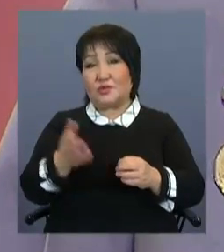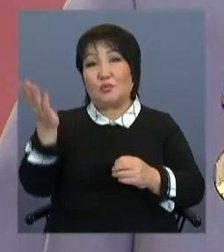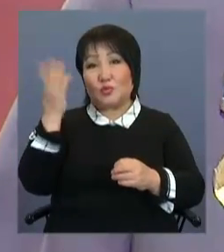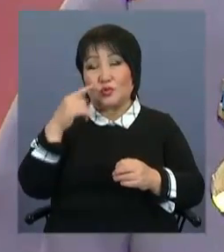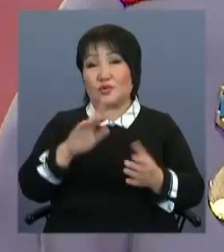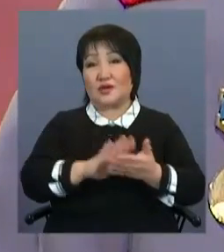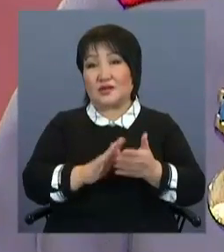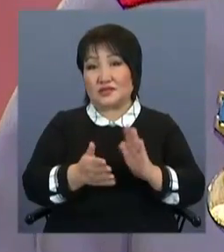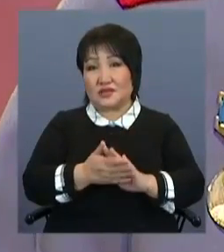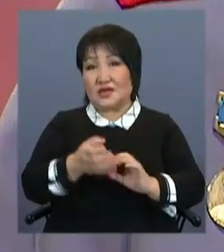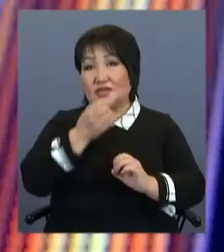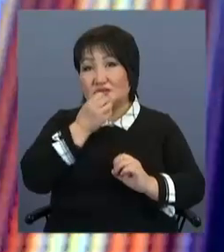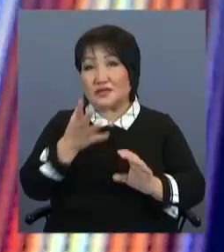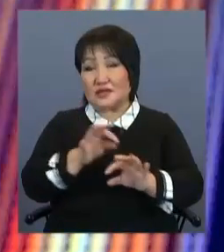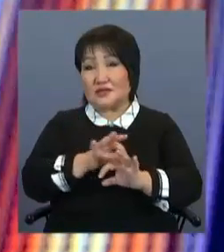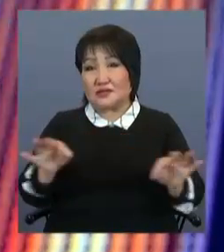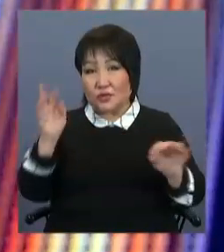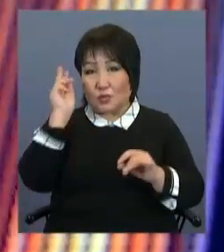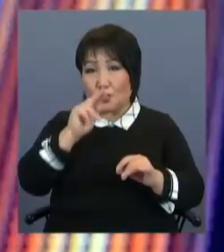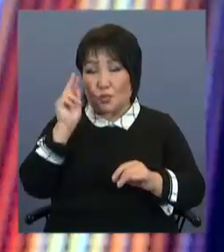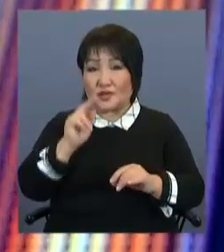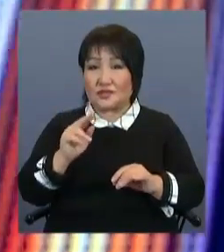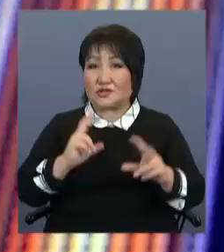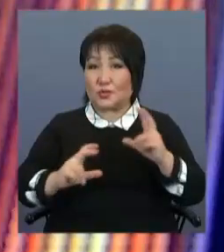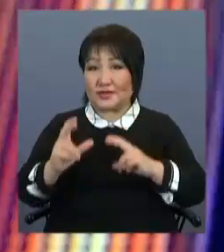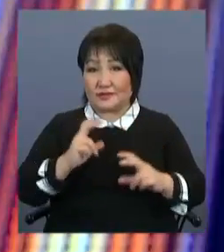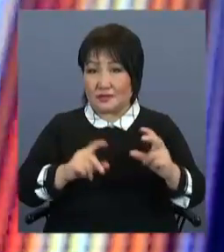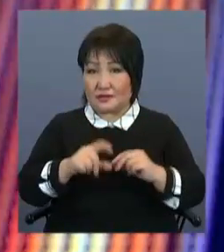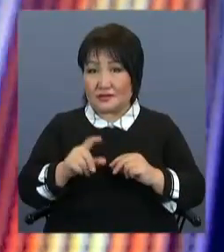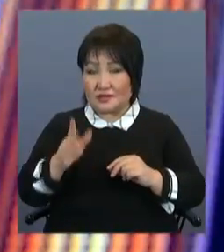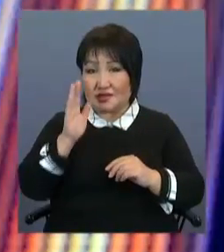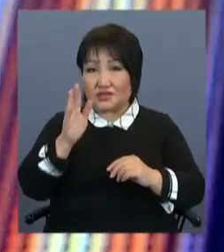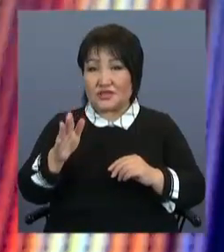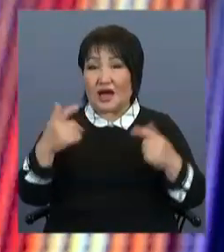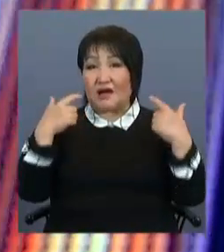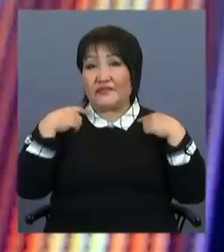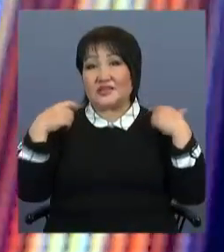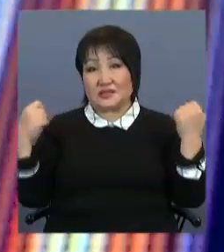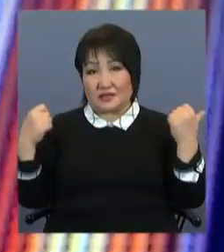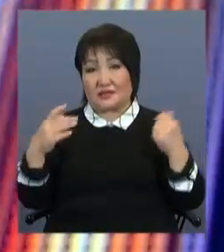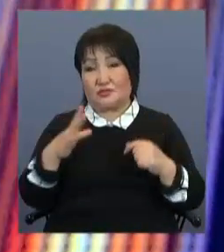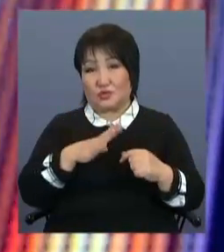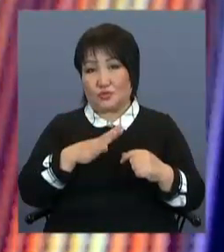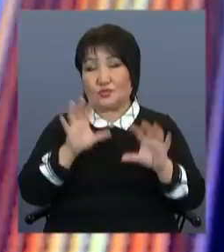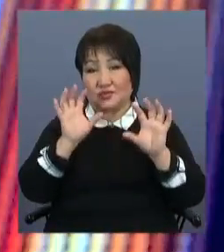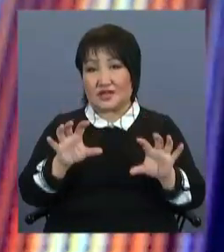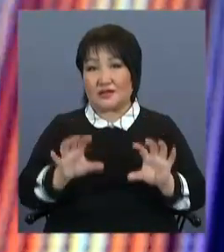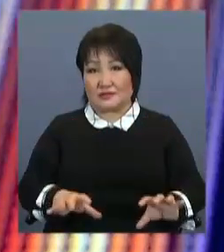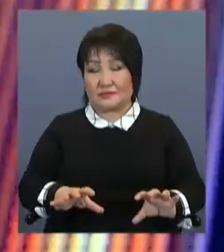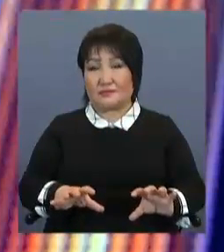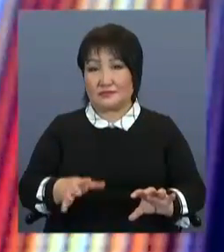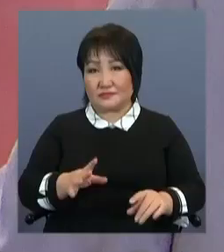жақсы оқыған студенттер келешекте офицер болып көрдігіне заңды деп ойлаймын. Жақсы.